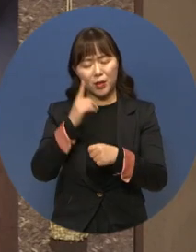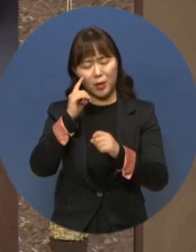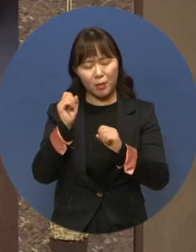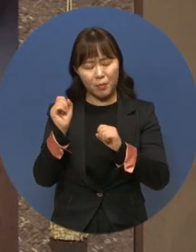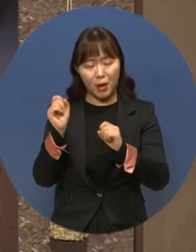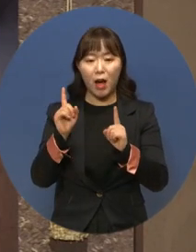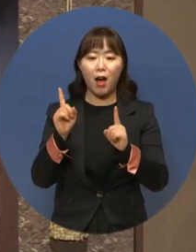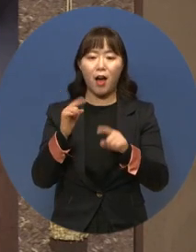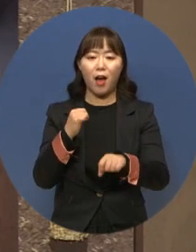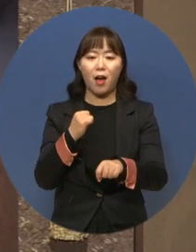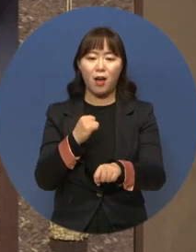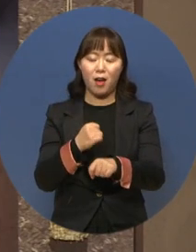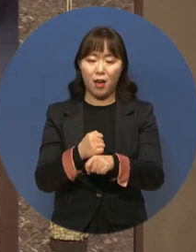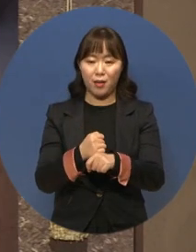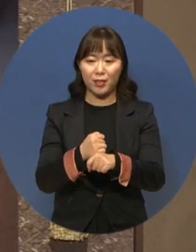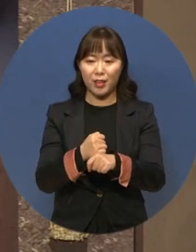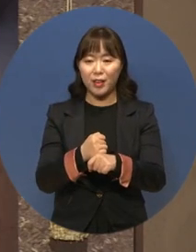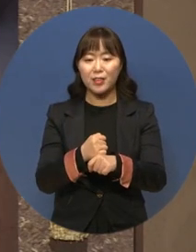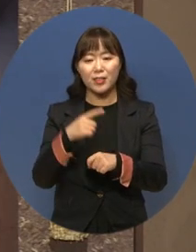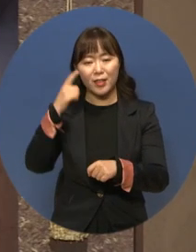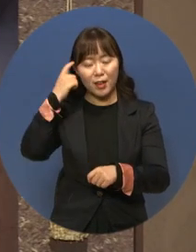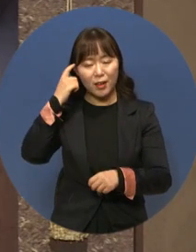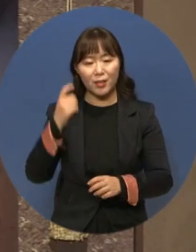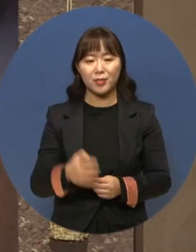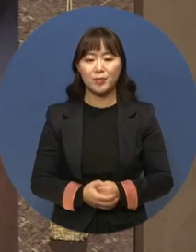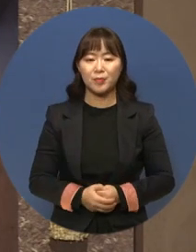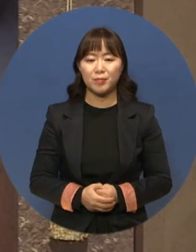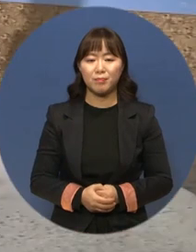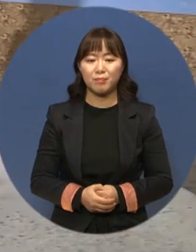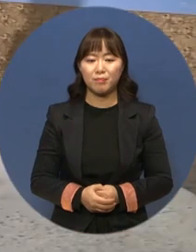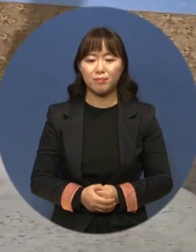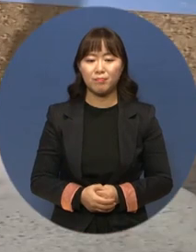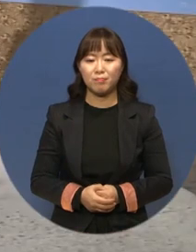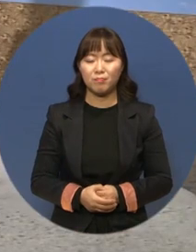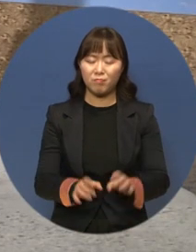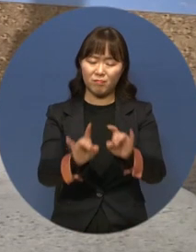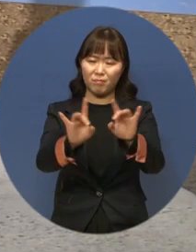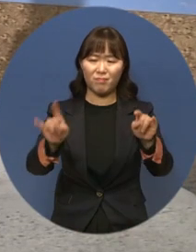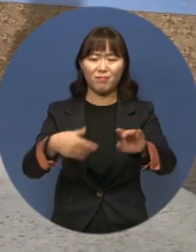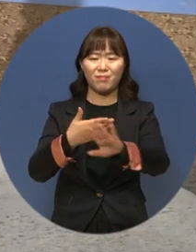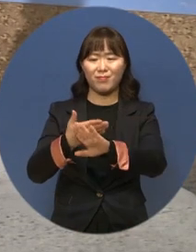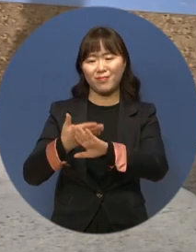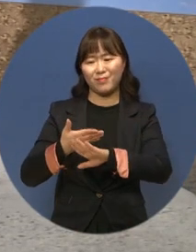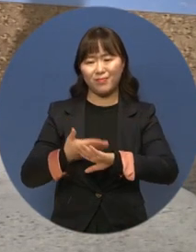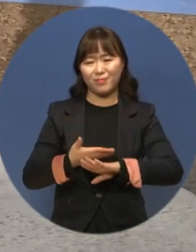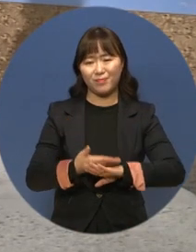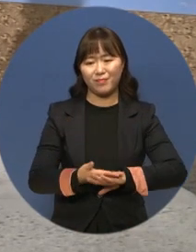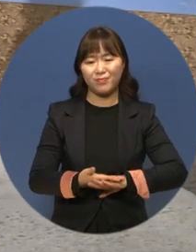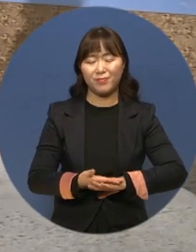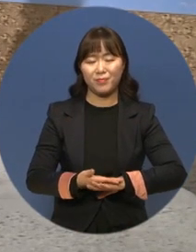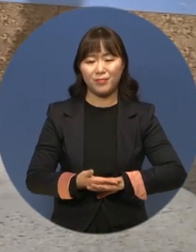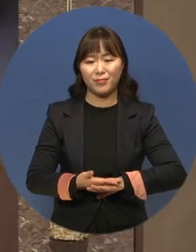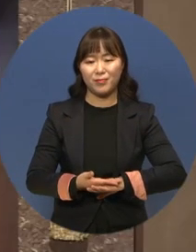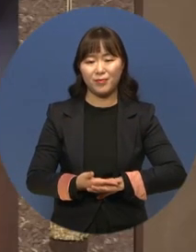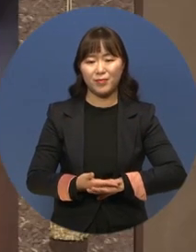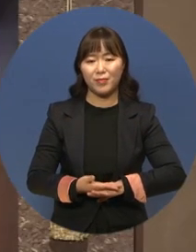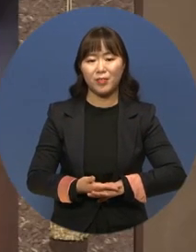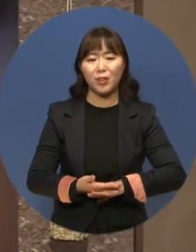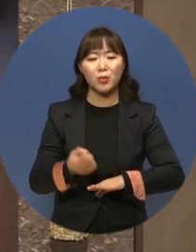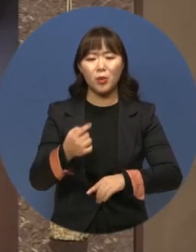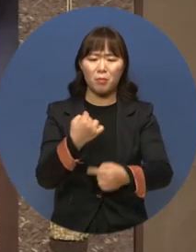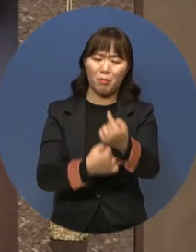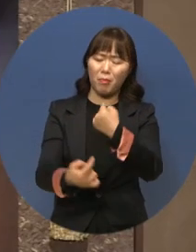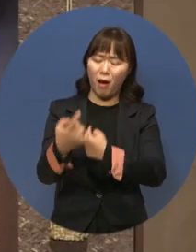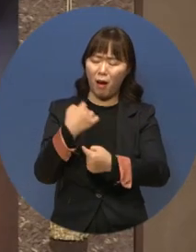이제 일깨워주고 만들어 놨다, 이제 네. 생각합니다. 예. 어쨌든 각기 달라요. 각기 다르고